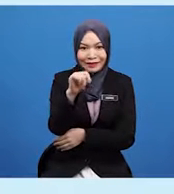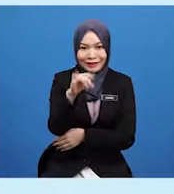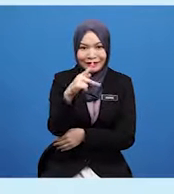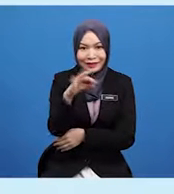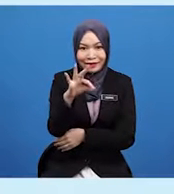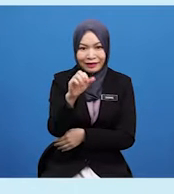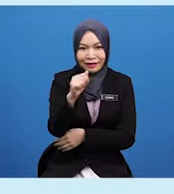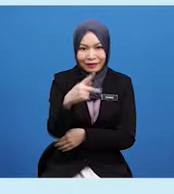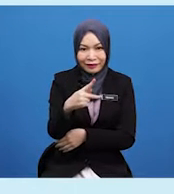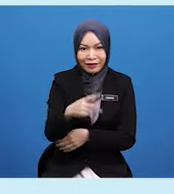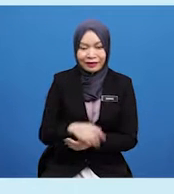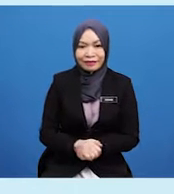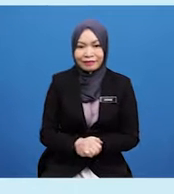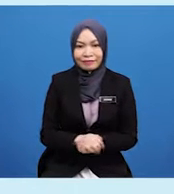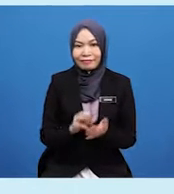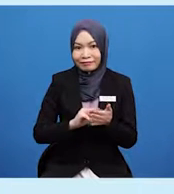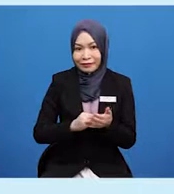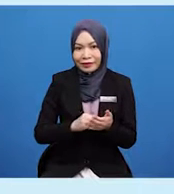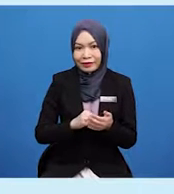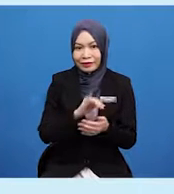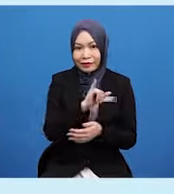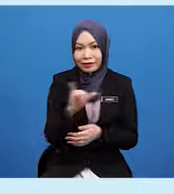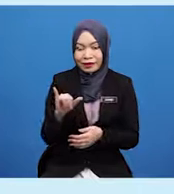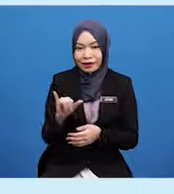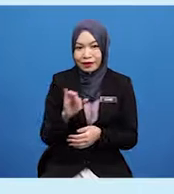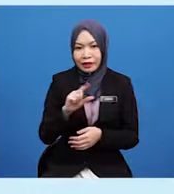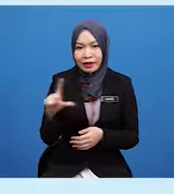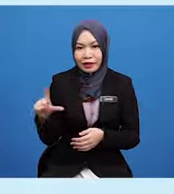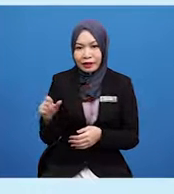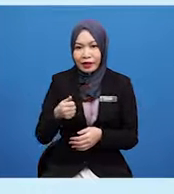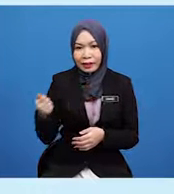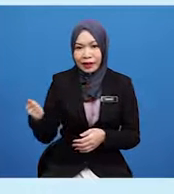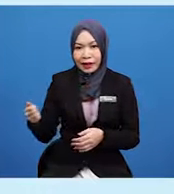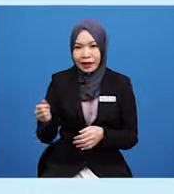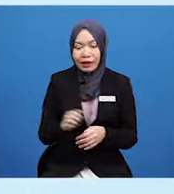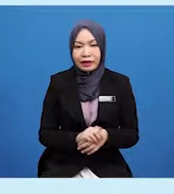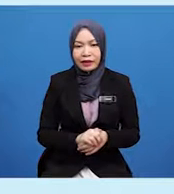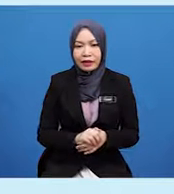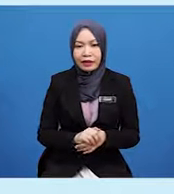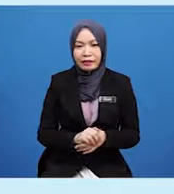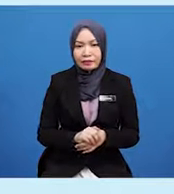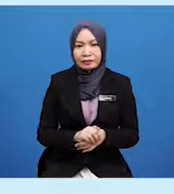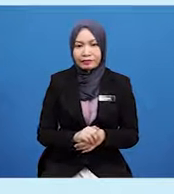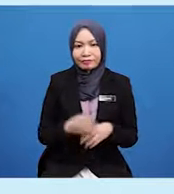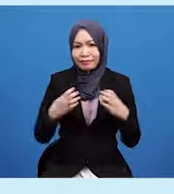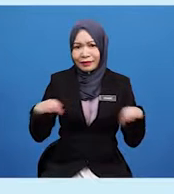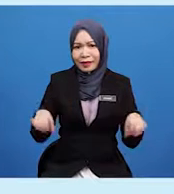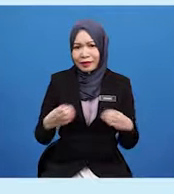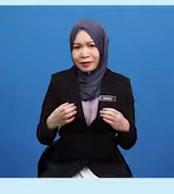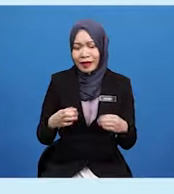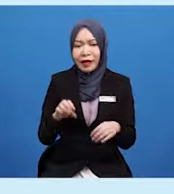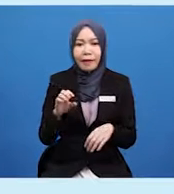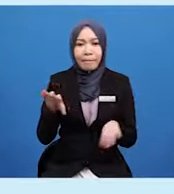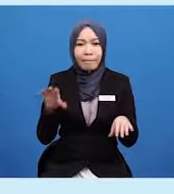maksudnya ialah athifa merupakan peralatan ciptaan manusia yang digunakan untuk